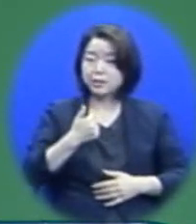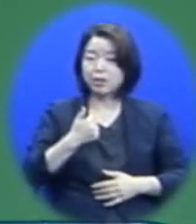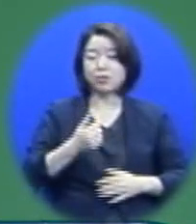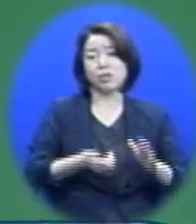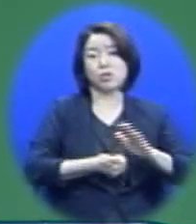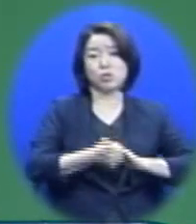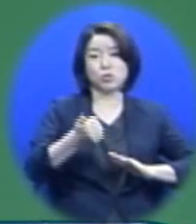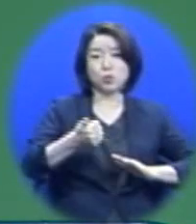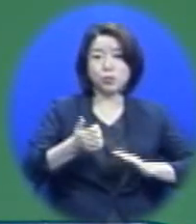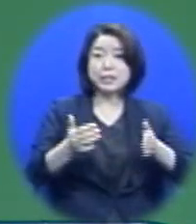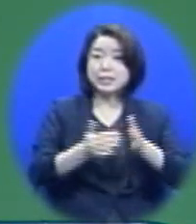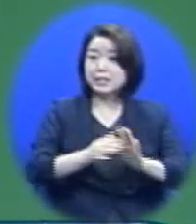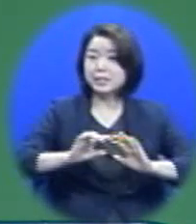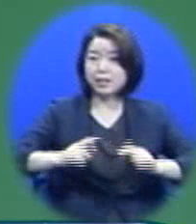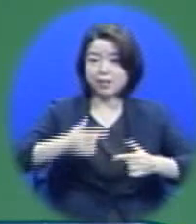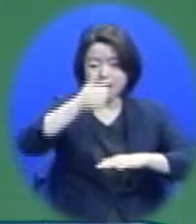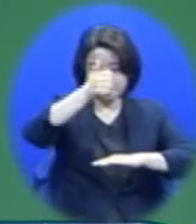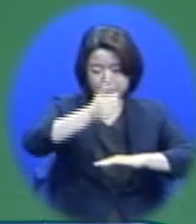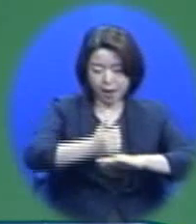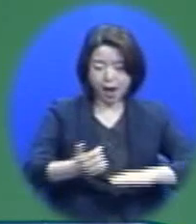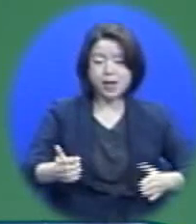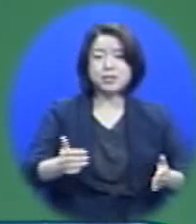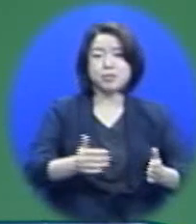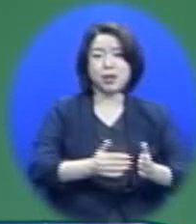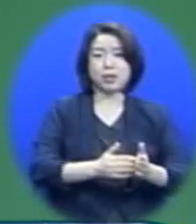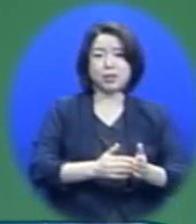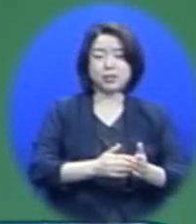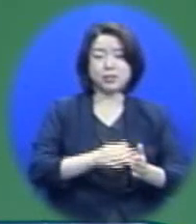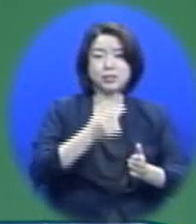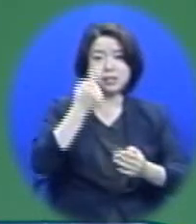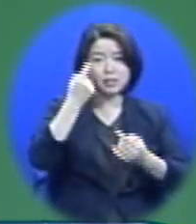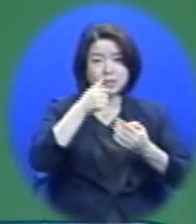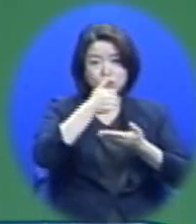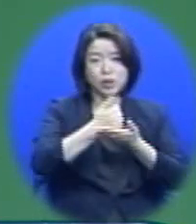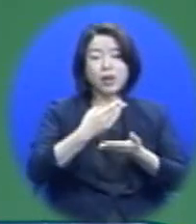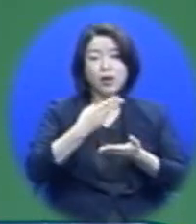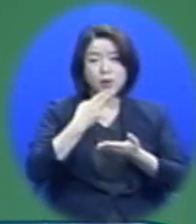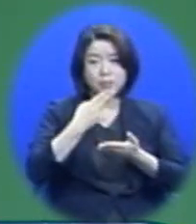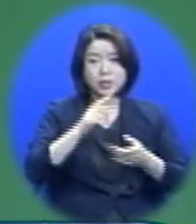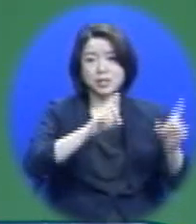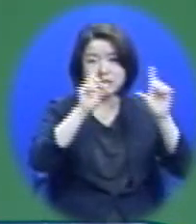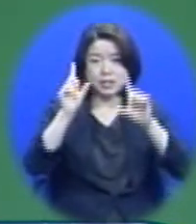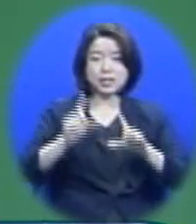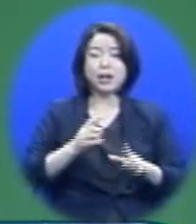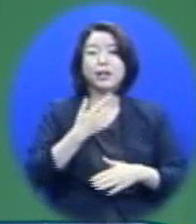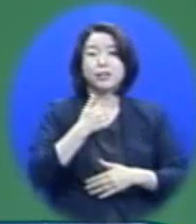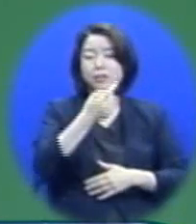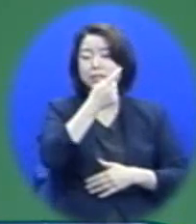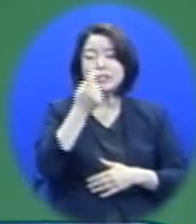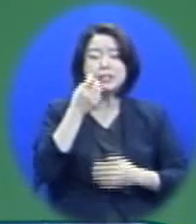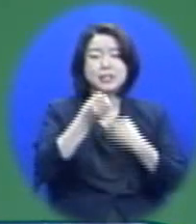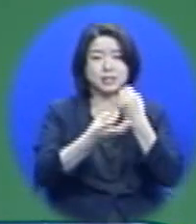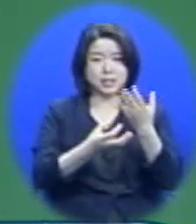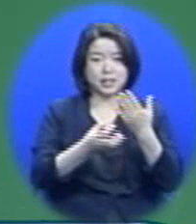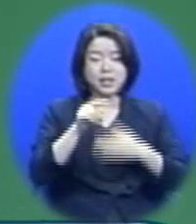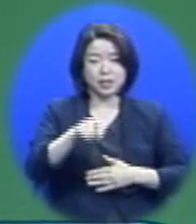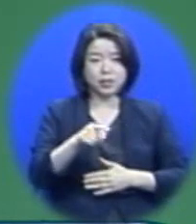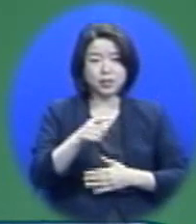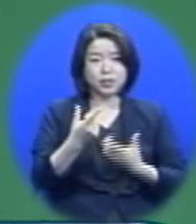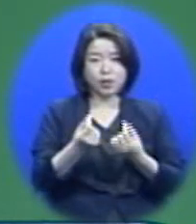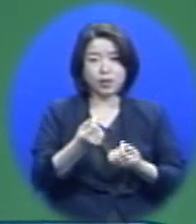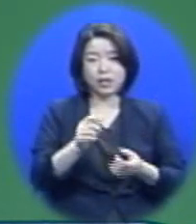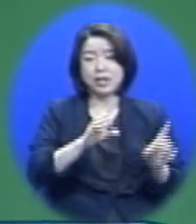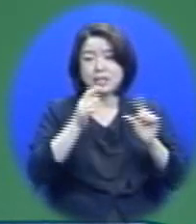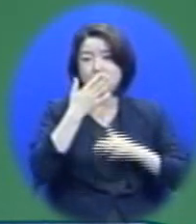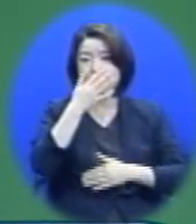아니고 끝까지 흠없는 삶을 살았던 증인이에요. 그렇게 살 수 있다는 희망을 주신